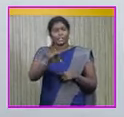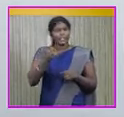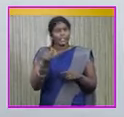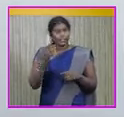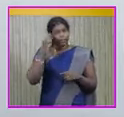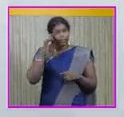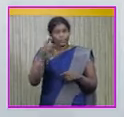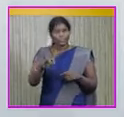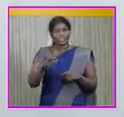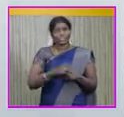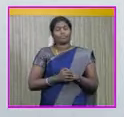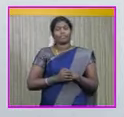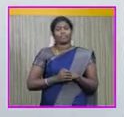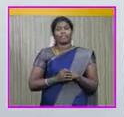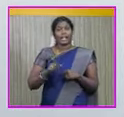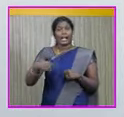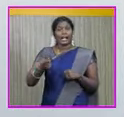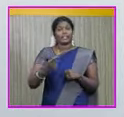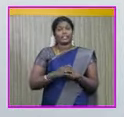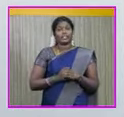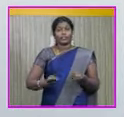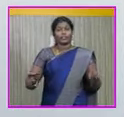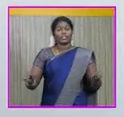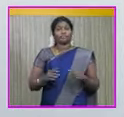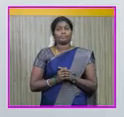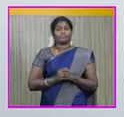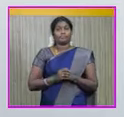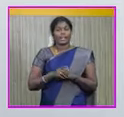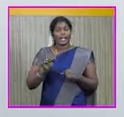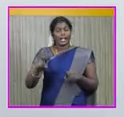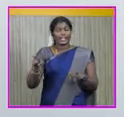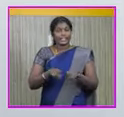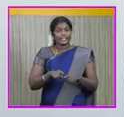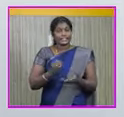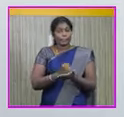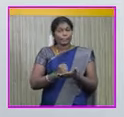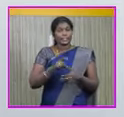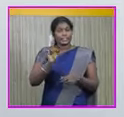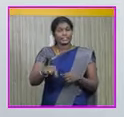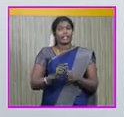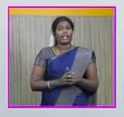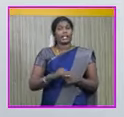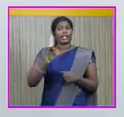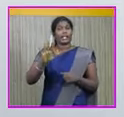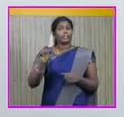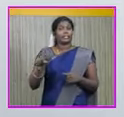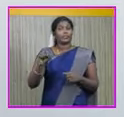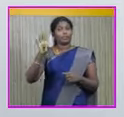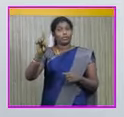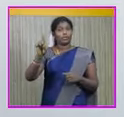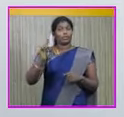புரிஞ்சிருக்கும் அப்படின்னு நினைக்கிறேன். அடுத்தது குழந்தைகளே, அதே பயிற்சி 5.1 இருக்கக்கூடிய அந்த 9வது